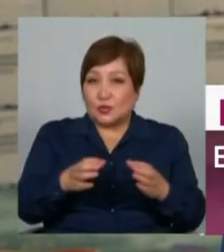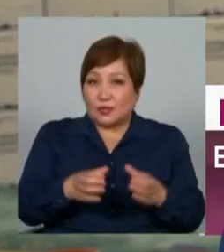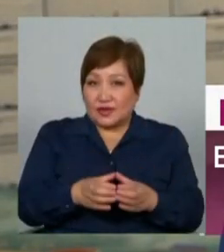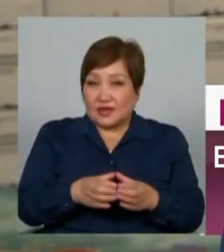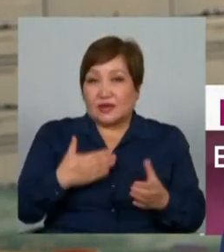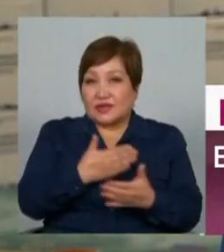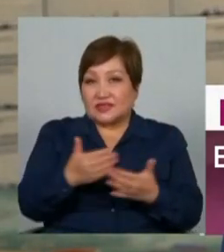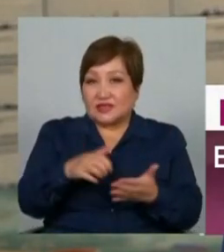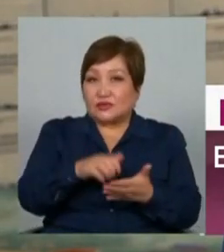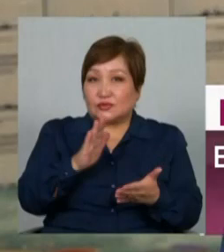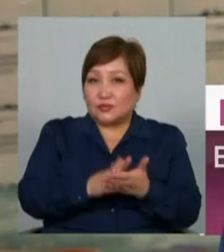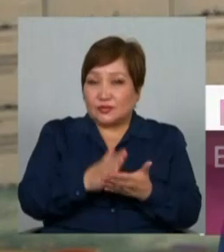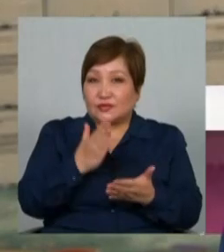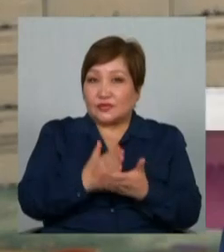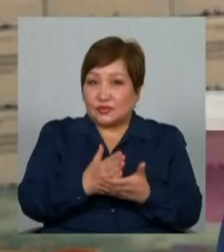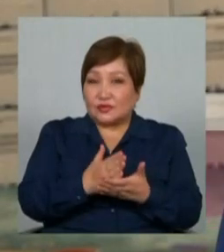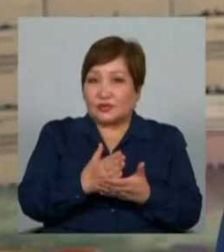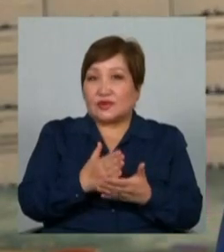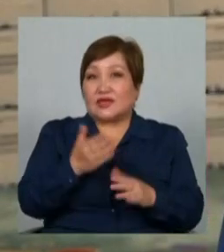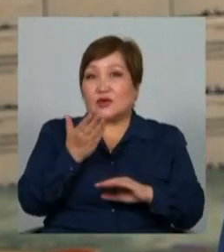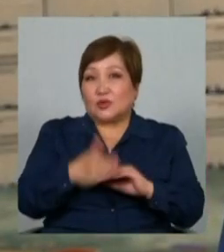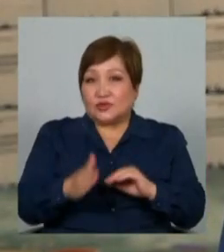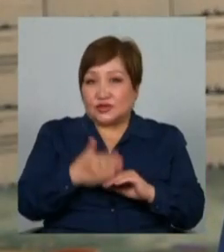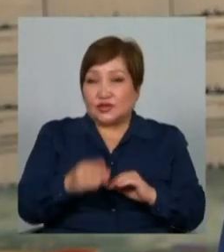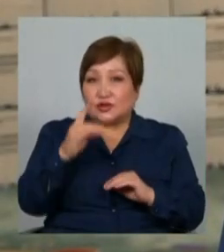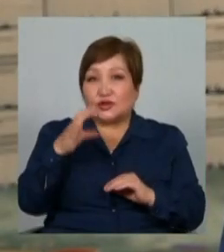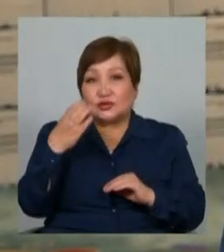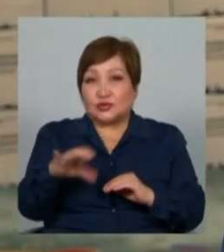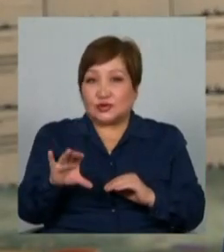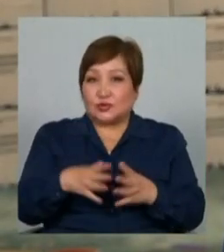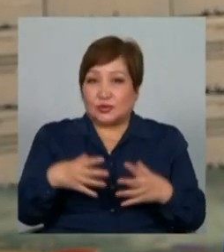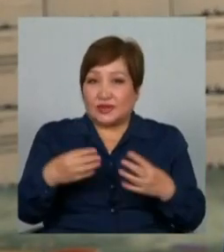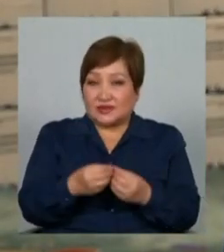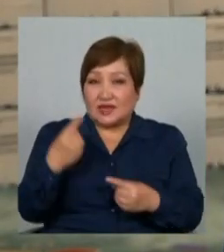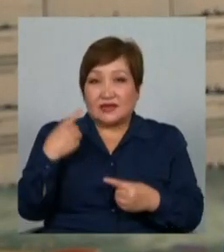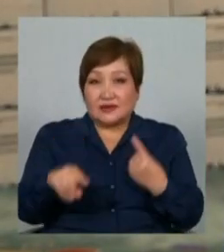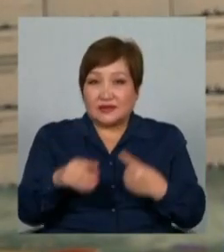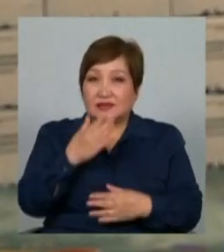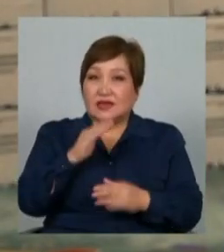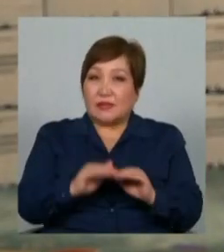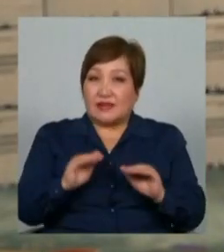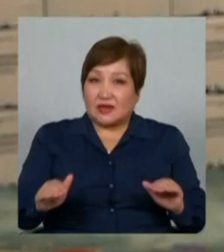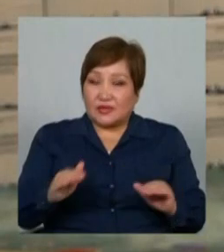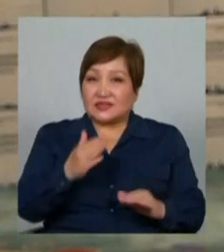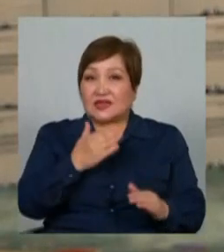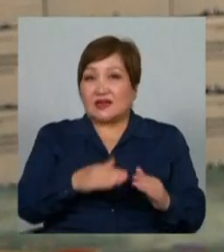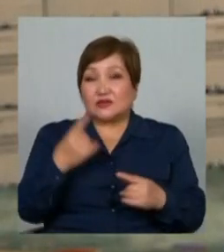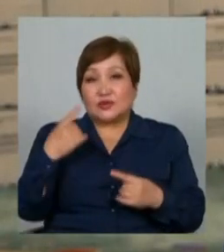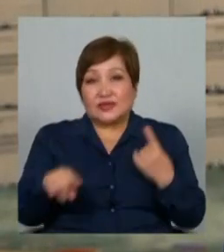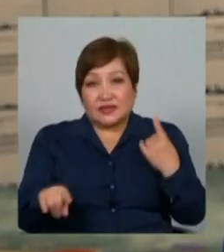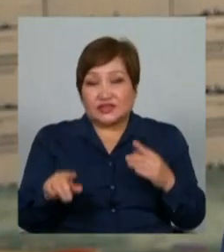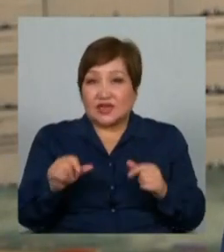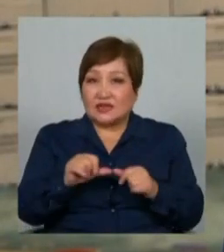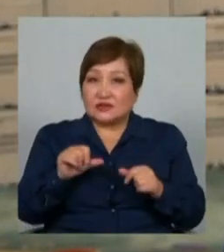тіркеуде тұрған бөлімшедегі 100 отбасына, яғни ерекше балаларымызға, және сол ерекше балаларымыздың